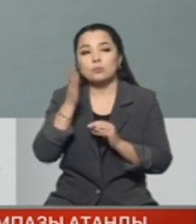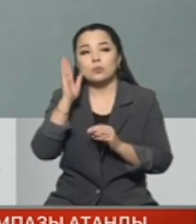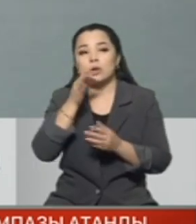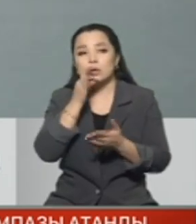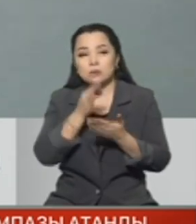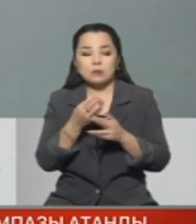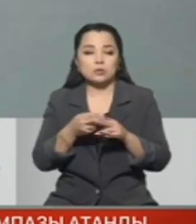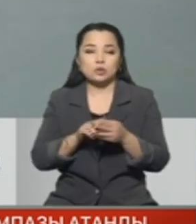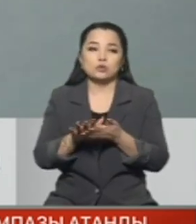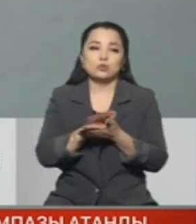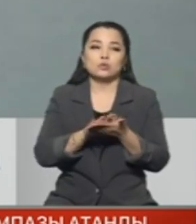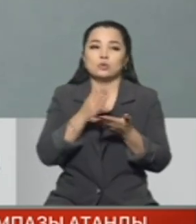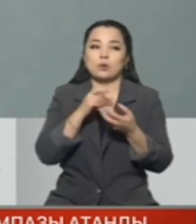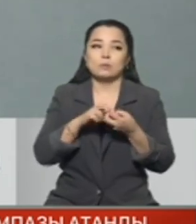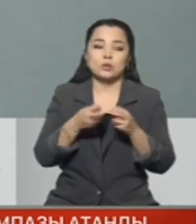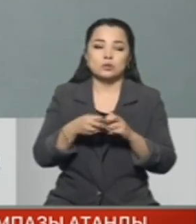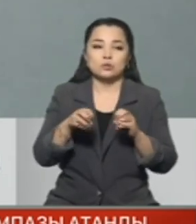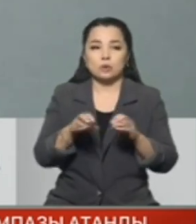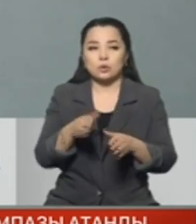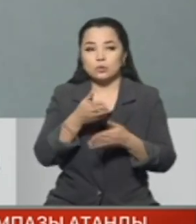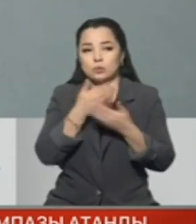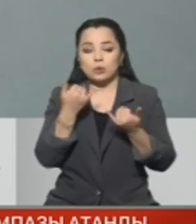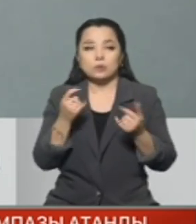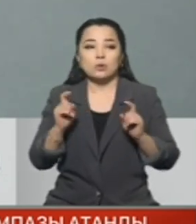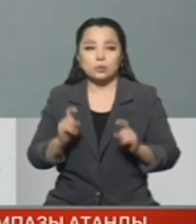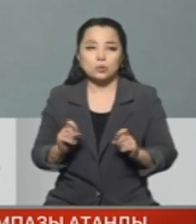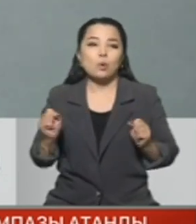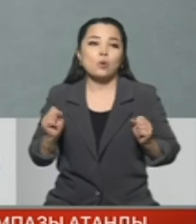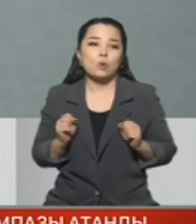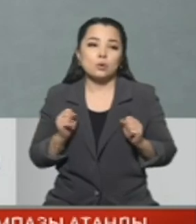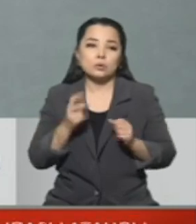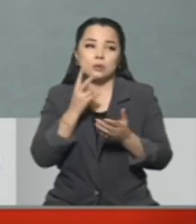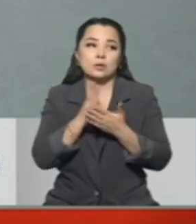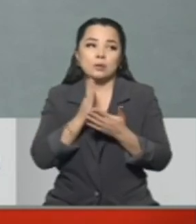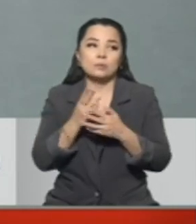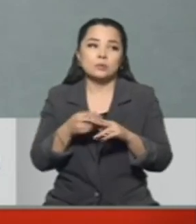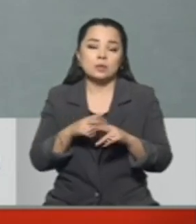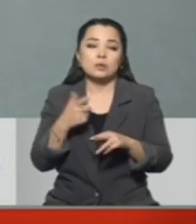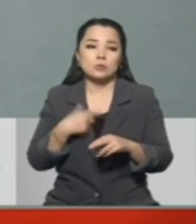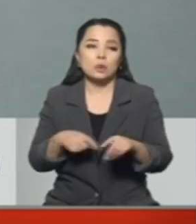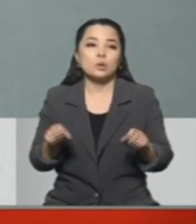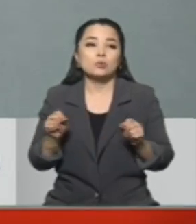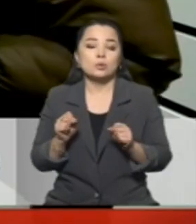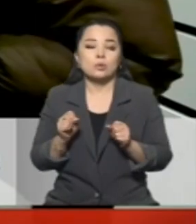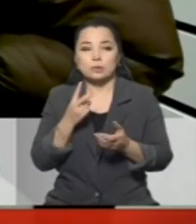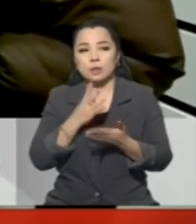не? А жай отырғанда, мен кәдімгідей тоңасың. Мен уже тоңып отырмын.